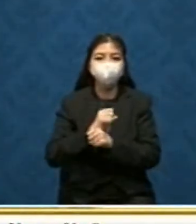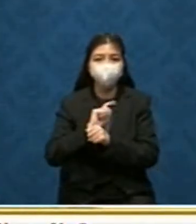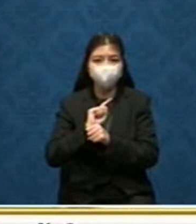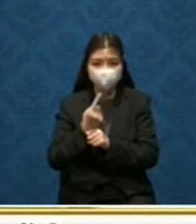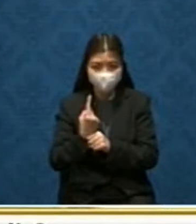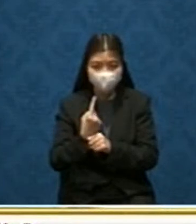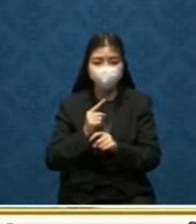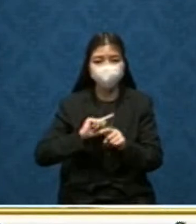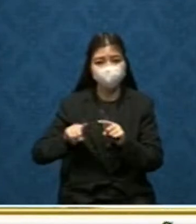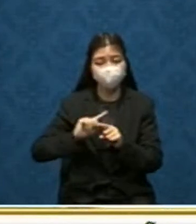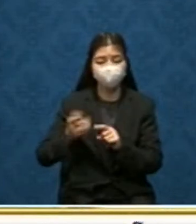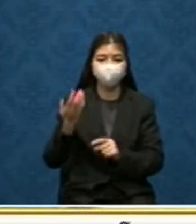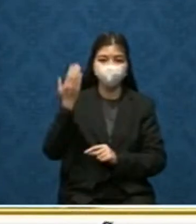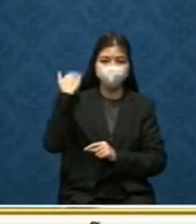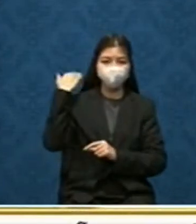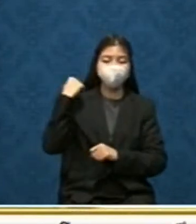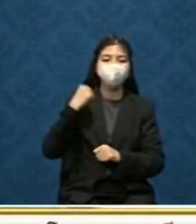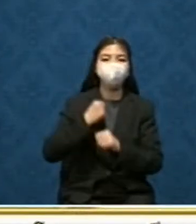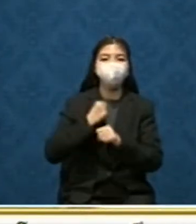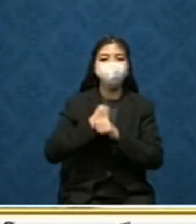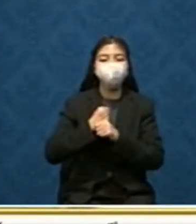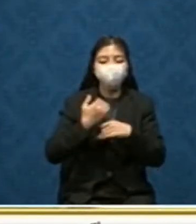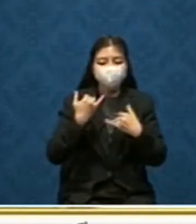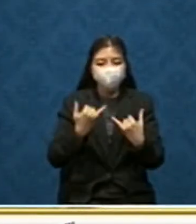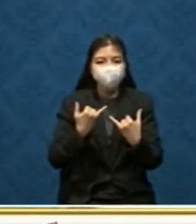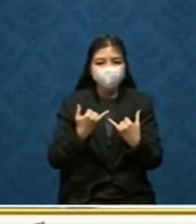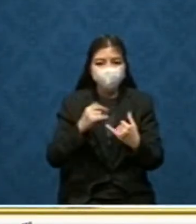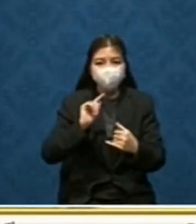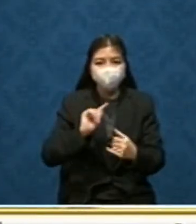ชัปพ่กิจ rangeดทแล้วไมพอตันก tegoper just pocket